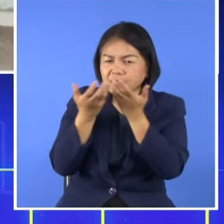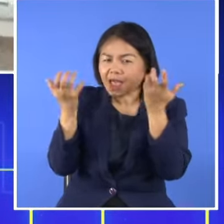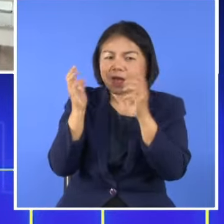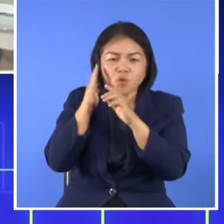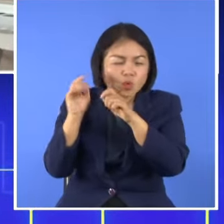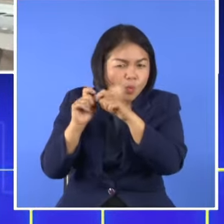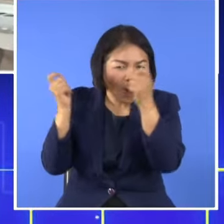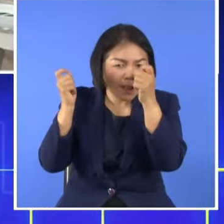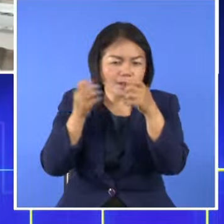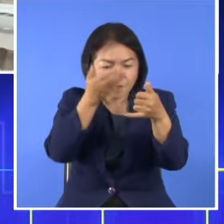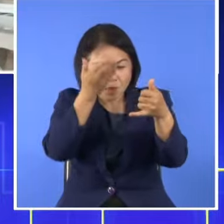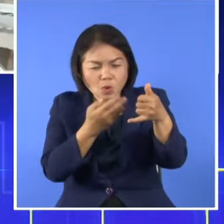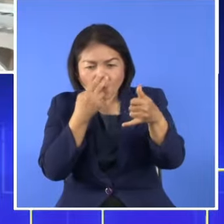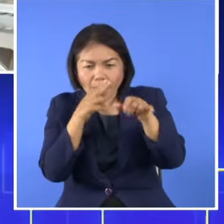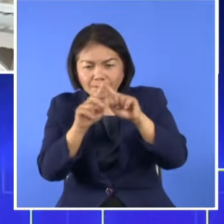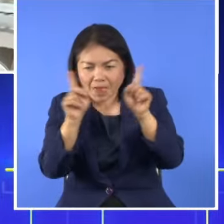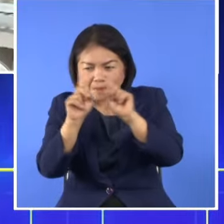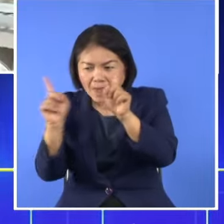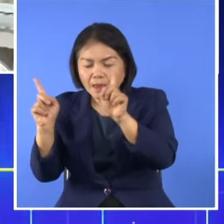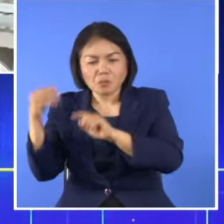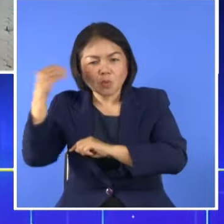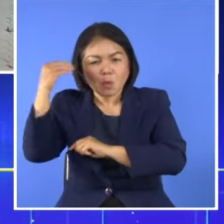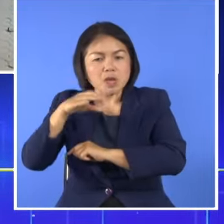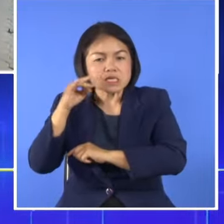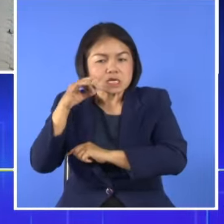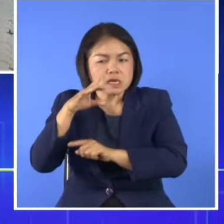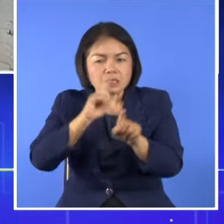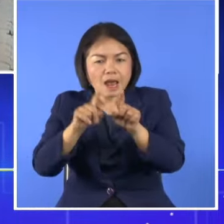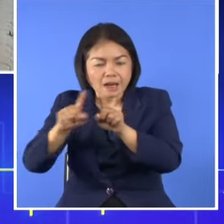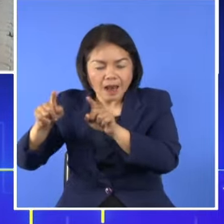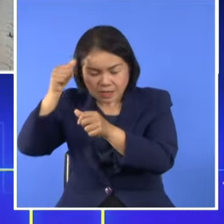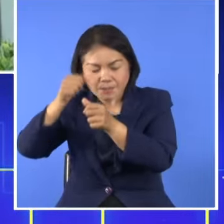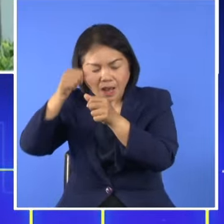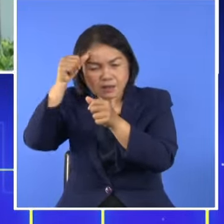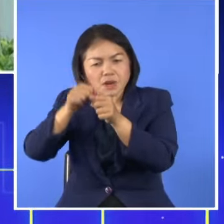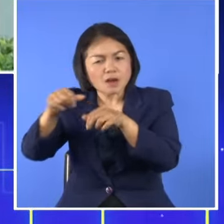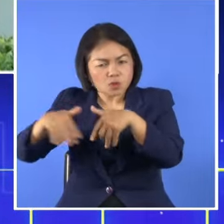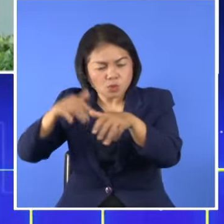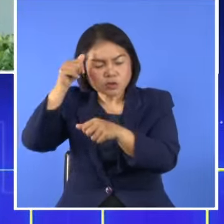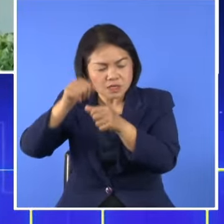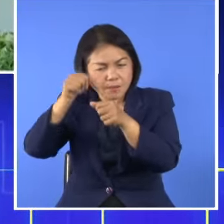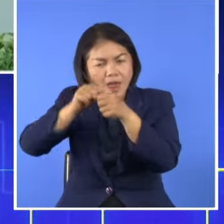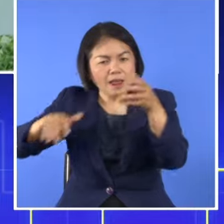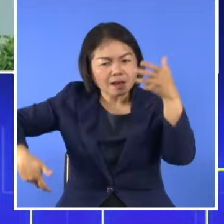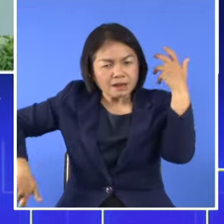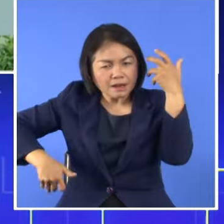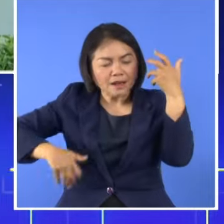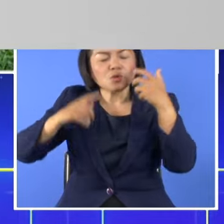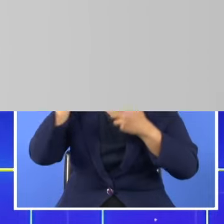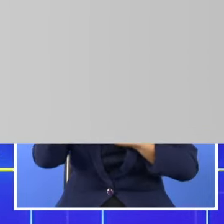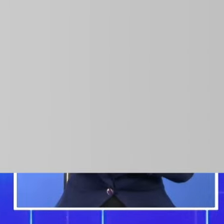มั้ยๆๆบางมาบ่อยไงหัวโจกหัวโจกระดับสังการพวกเนี้ยเออเจ้าหูแว่งเนี่ยจำแม่นเลยนะคะ